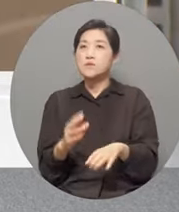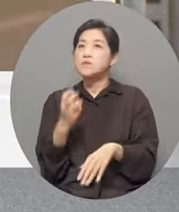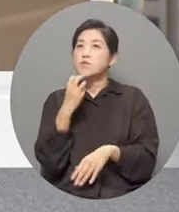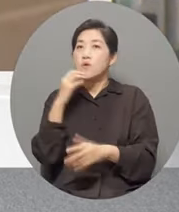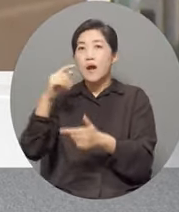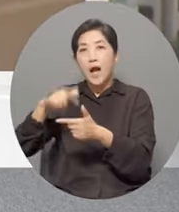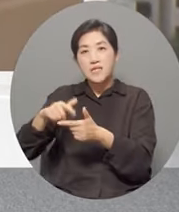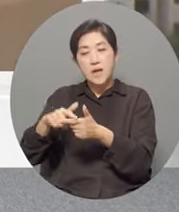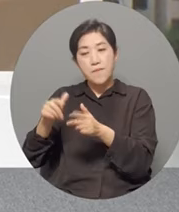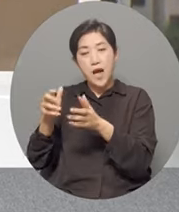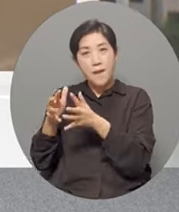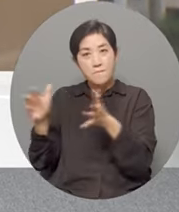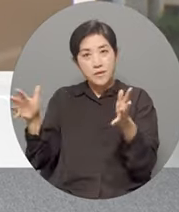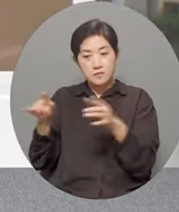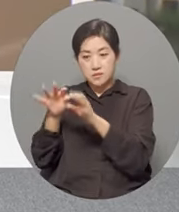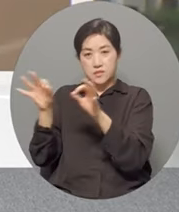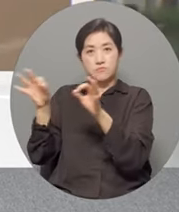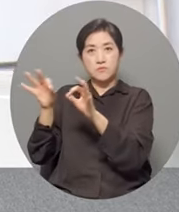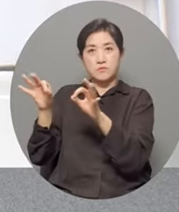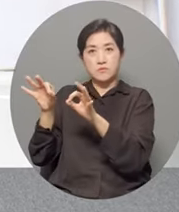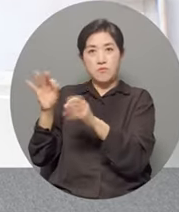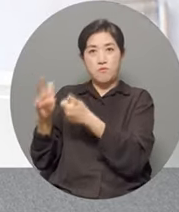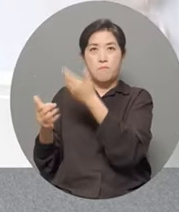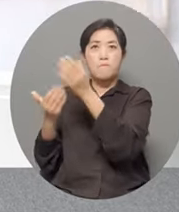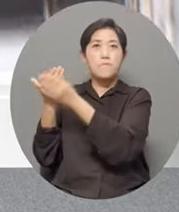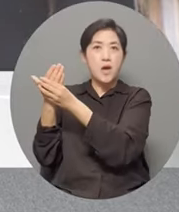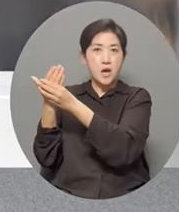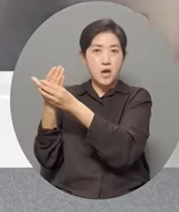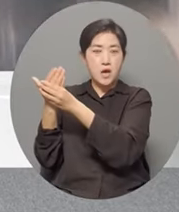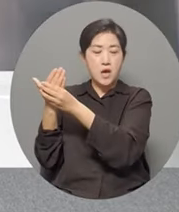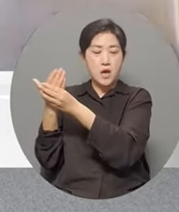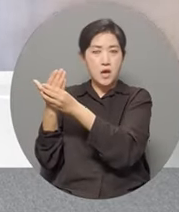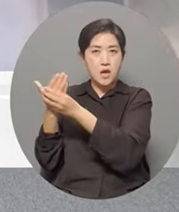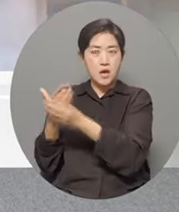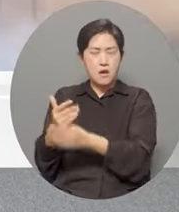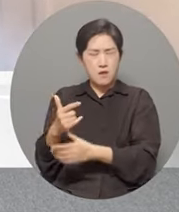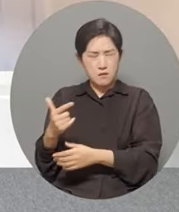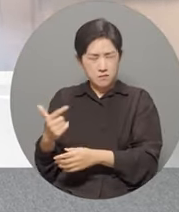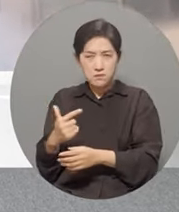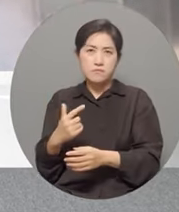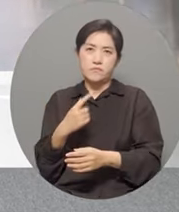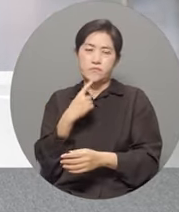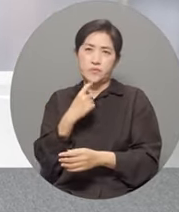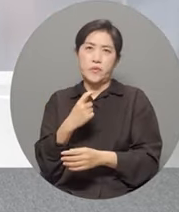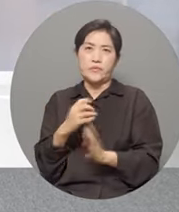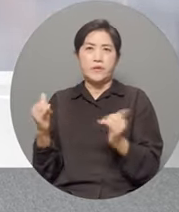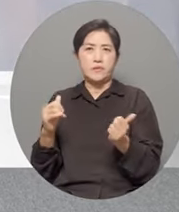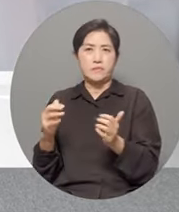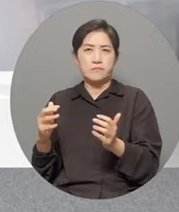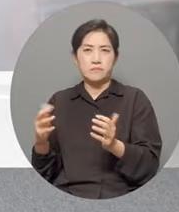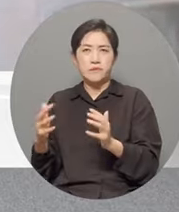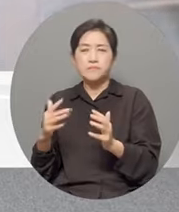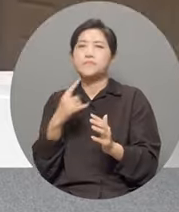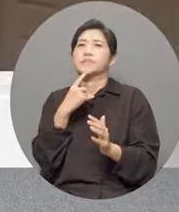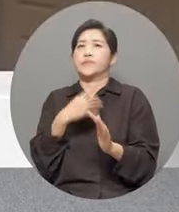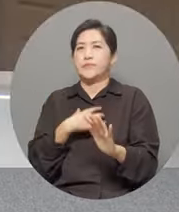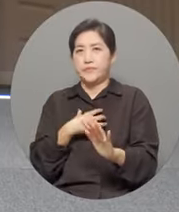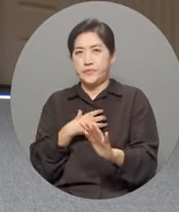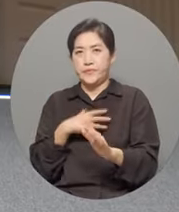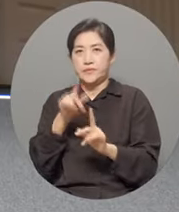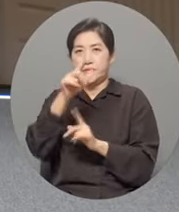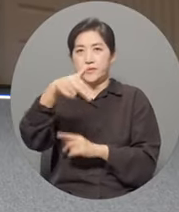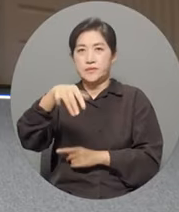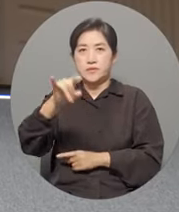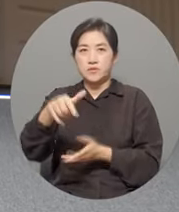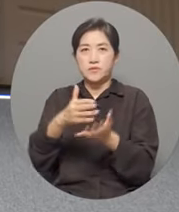오늘은 서울 강남의 한 아파트 10층에서 화재가 발생했는데요. 하마터면 큰 인명피해가 발생할 뻔했습니다. 이재욱